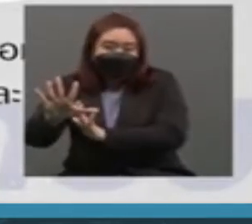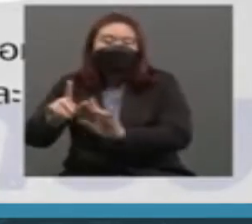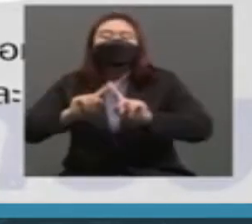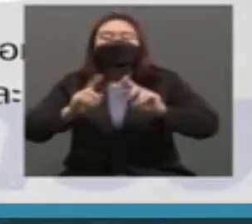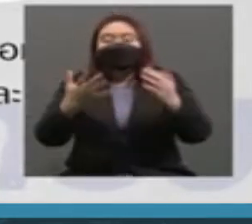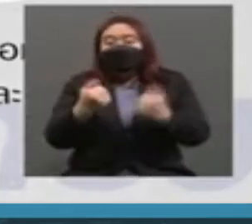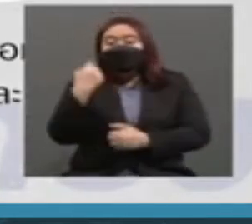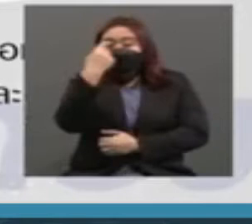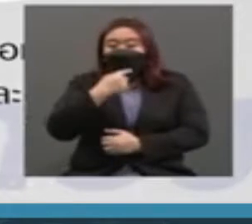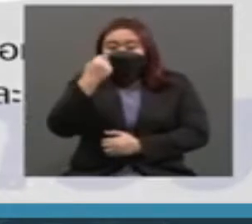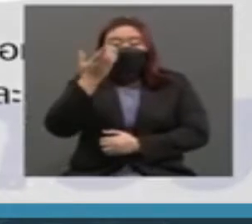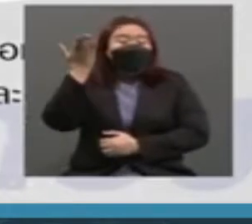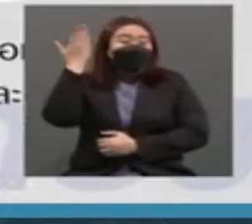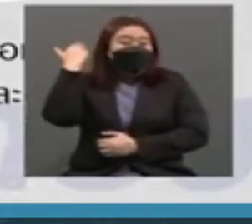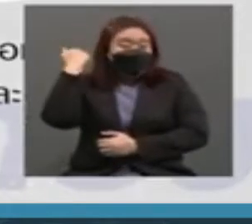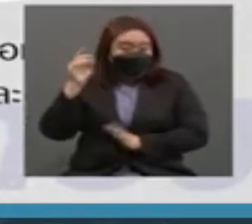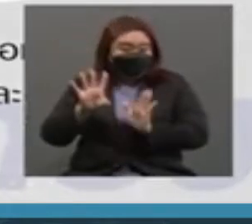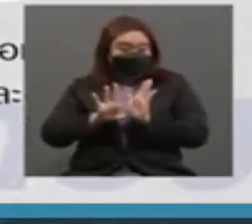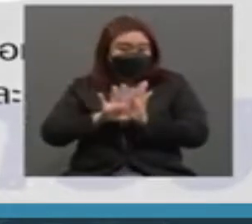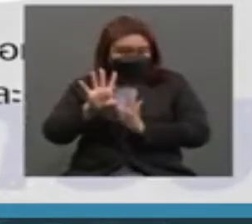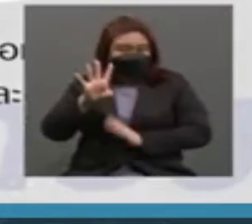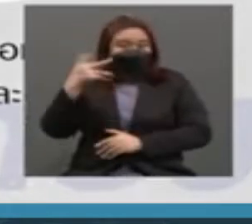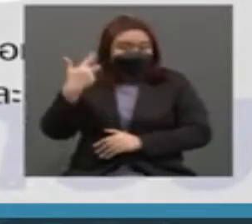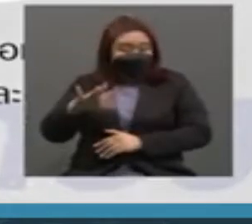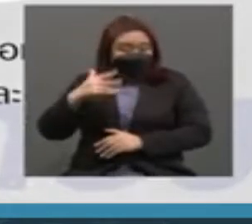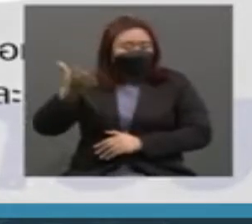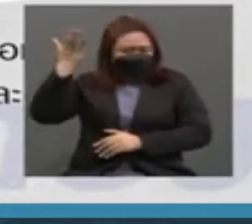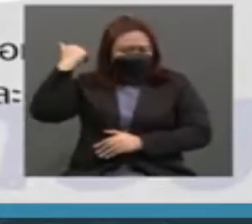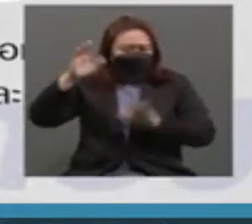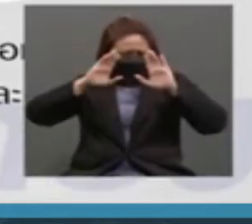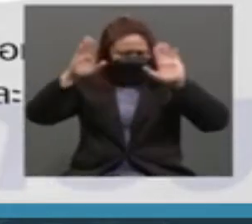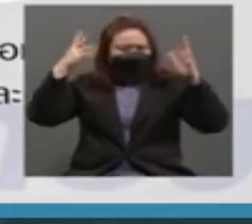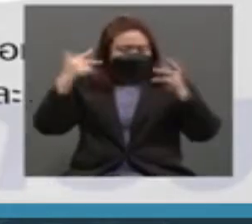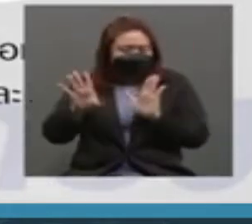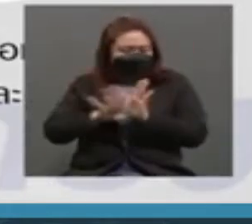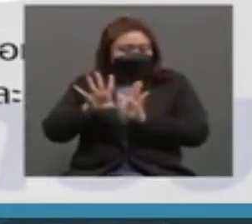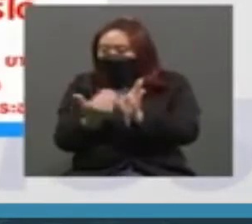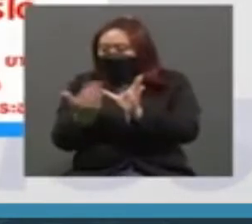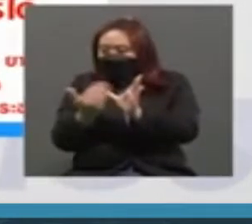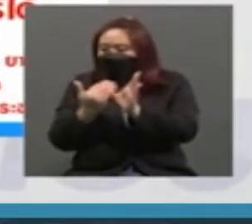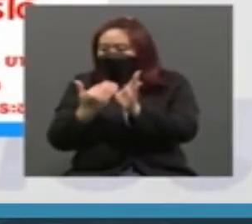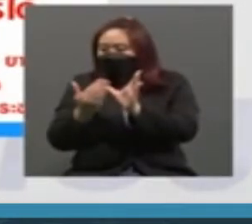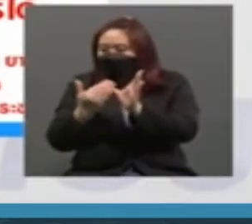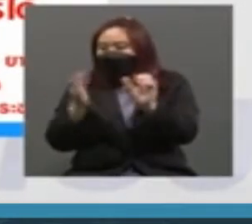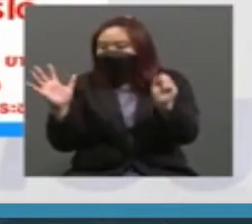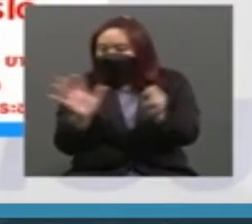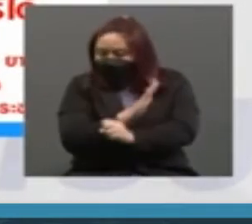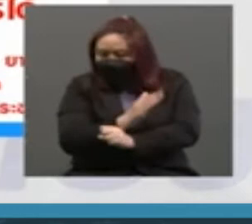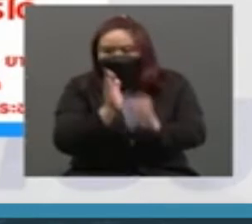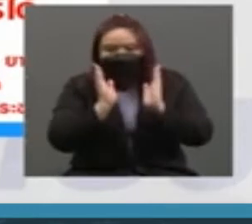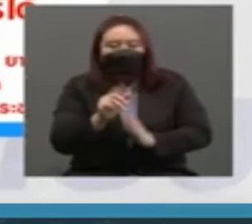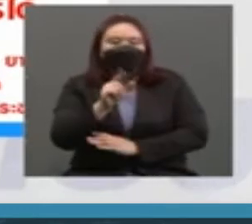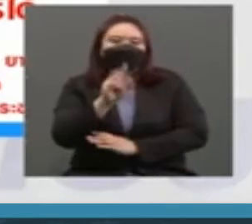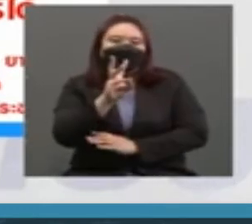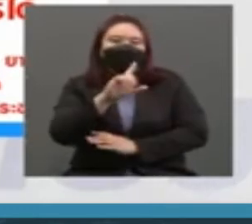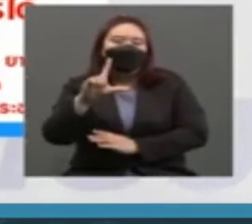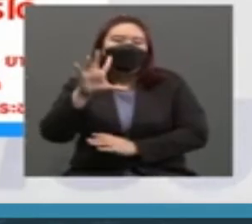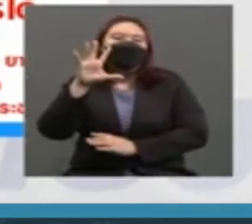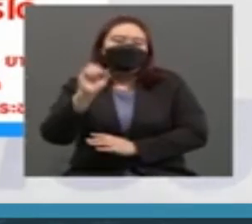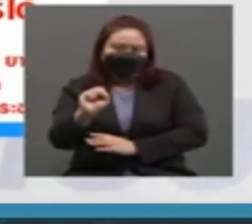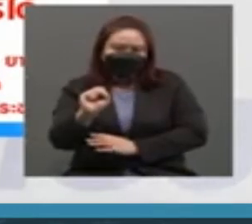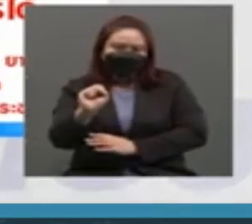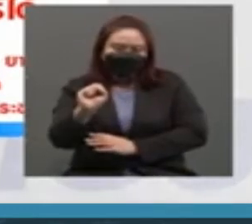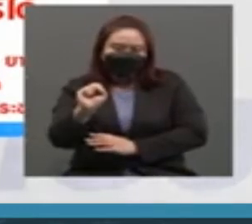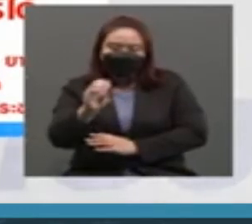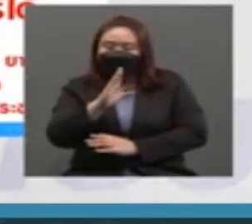างต่อเนื่องนอกจากนี้ผู้ที่ได้รับสิทธิ์ตามโครงการเพิ่มกำลังซื้อให้แก่ผู้มีบัตรสวัสดิการแห่งรัฐระยะที่5และโครงการเ